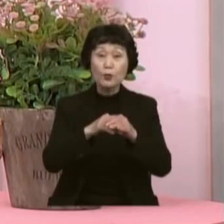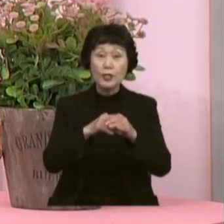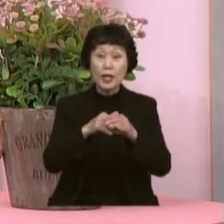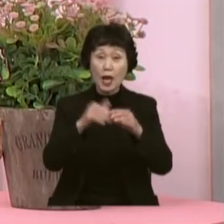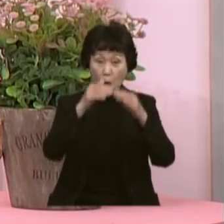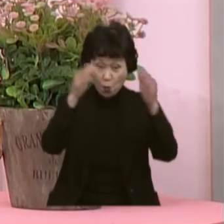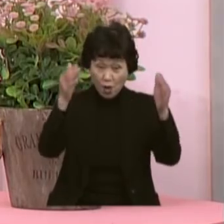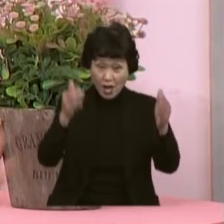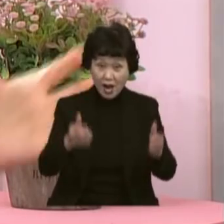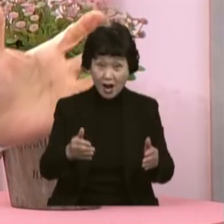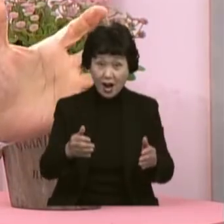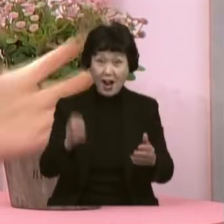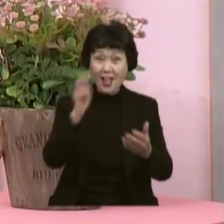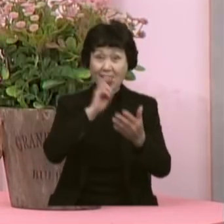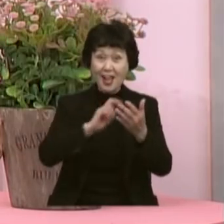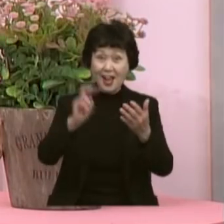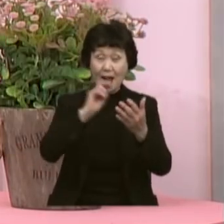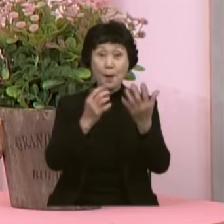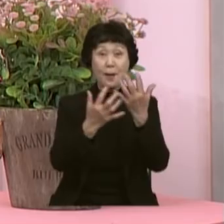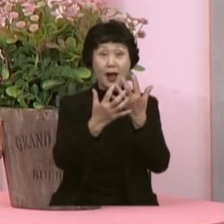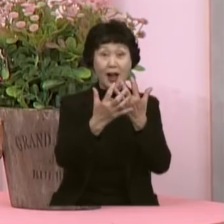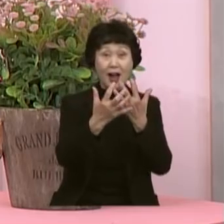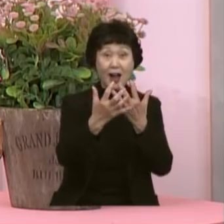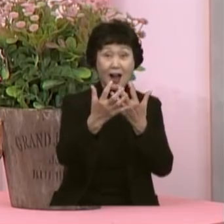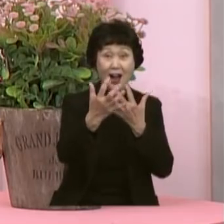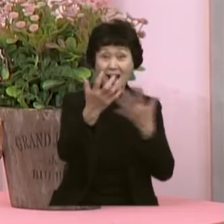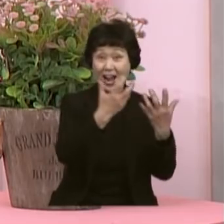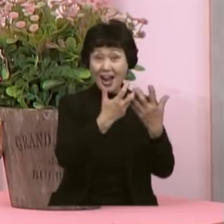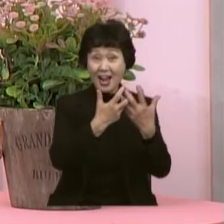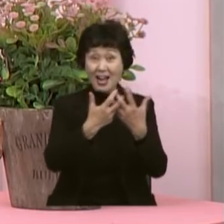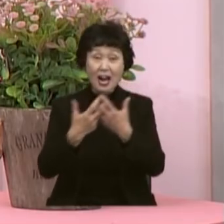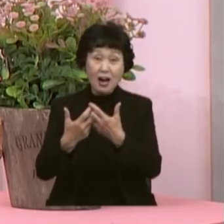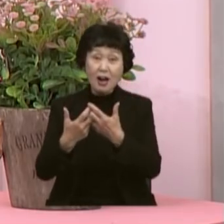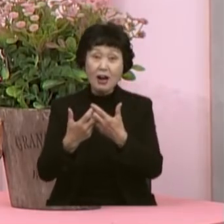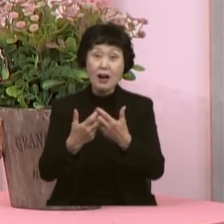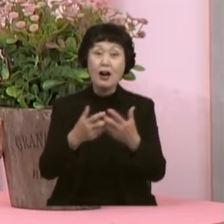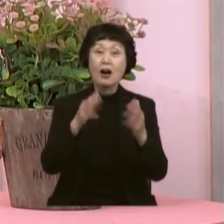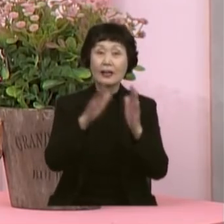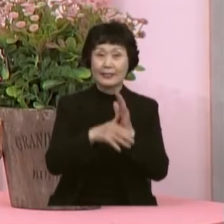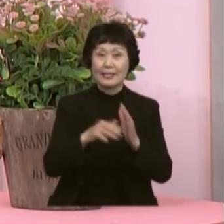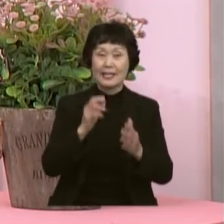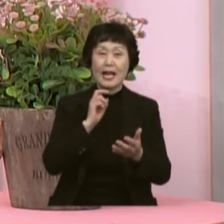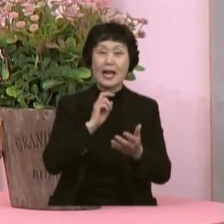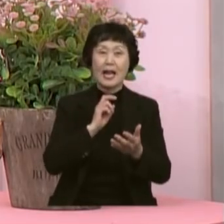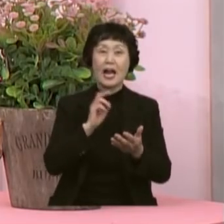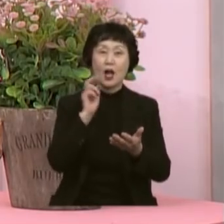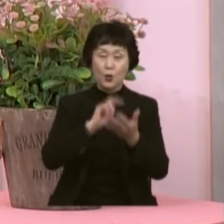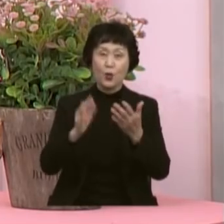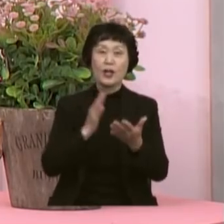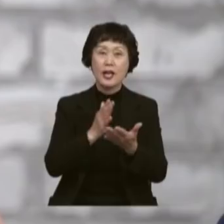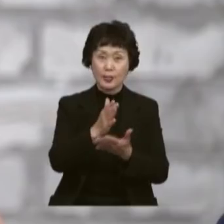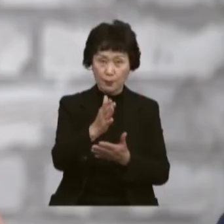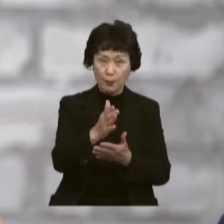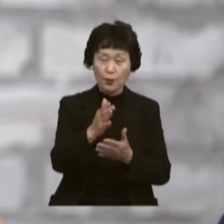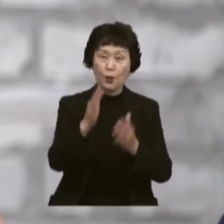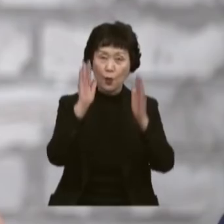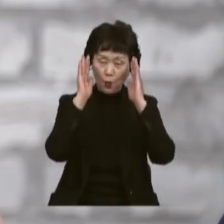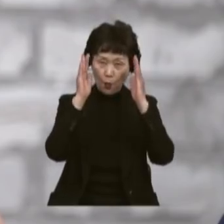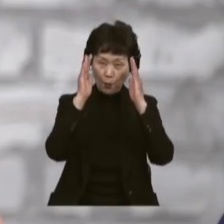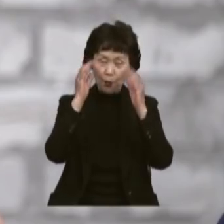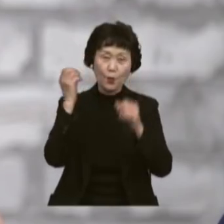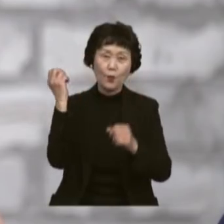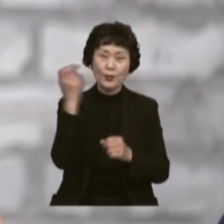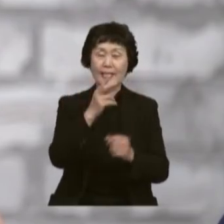던지니까 예. 사람들이 많이 모였잖아요. 예. 근데 그때 저는 이제 성악 공부 다시 하러 갑니다. 아